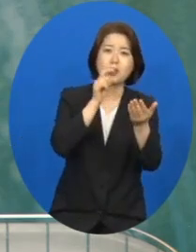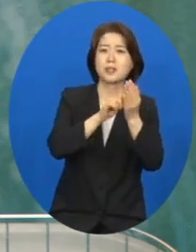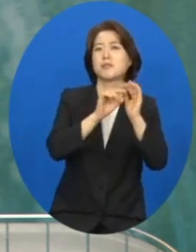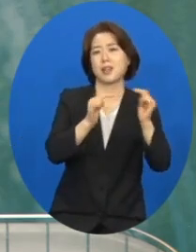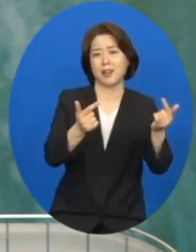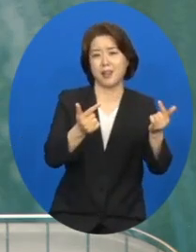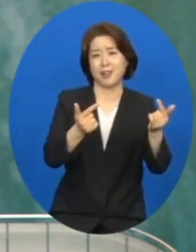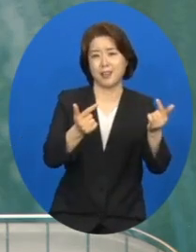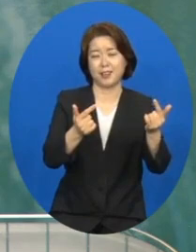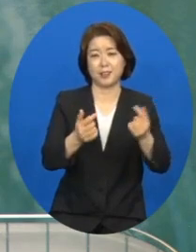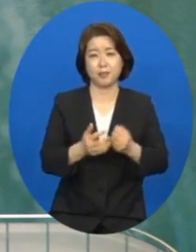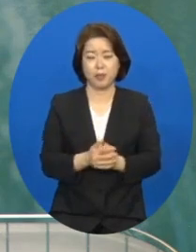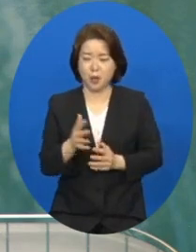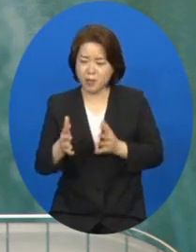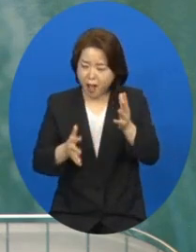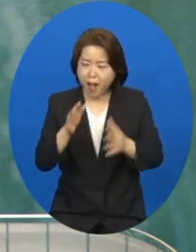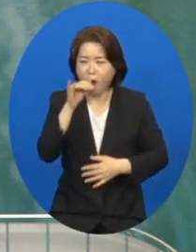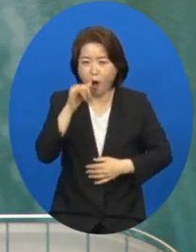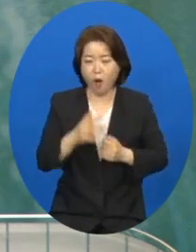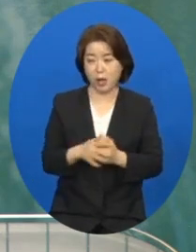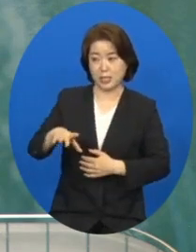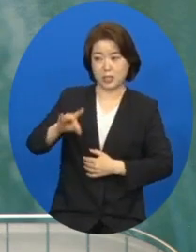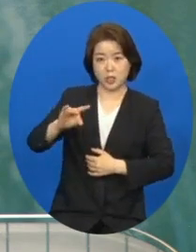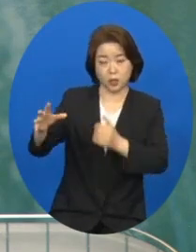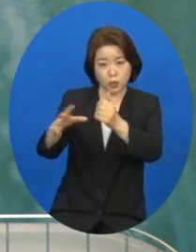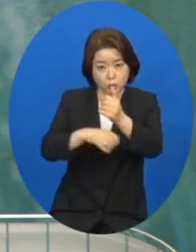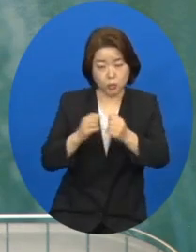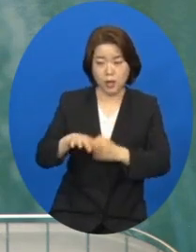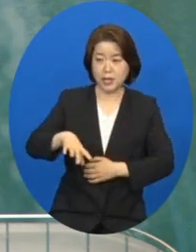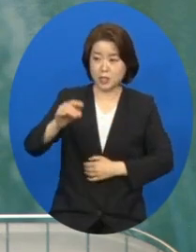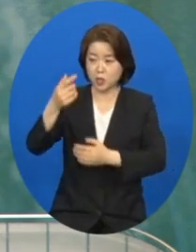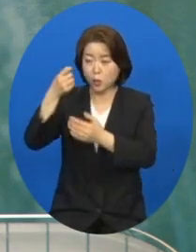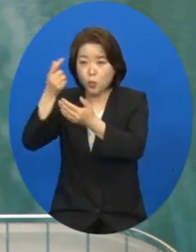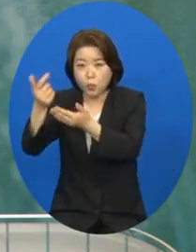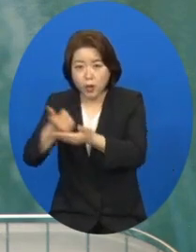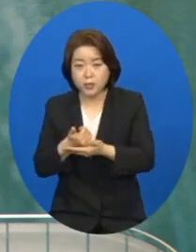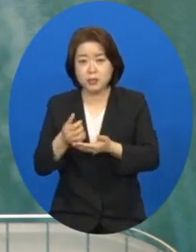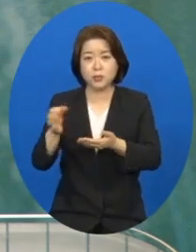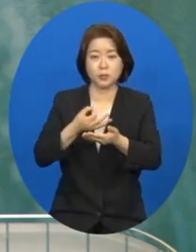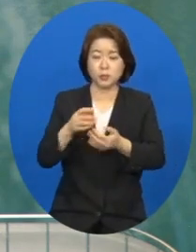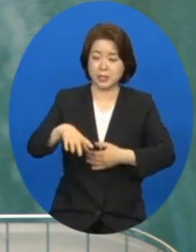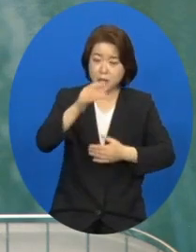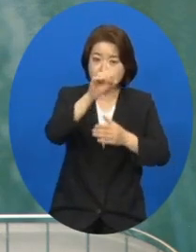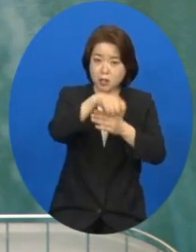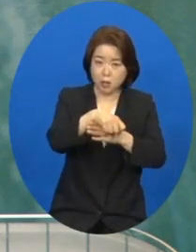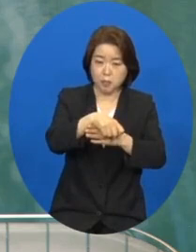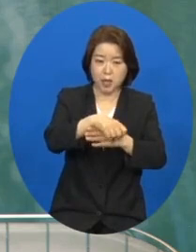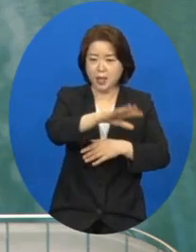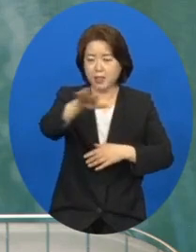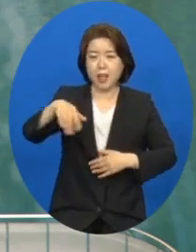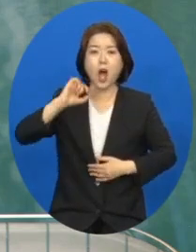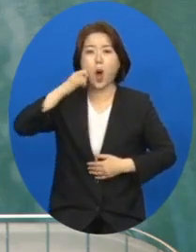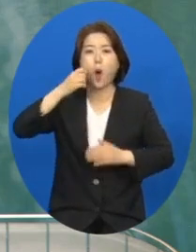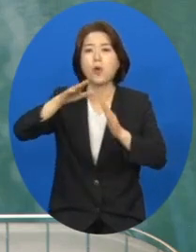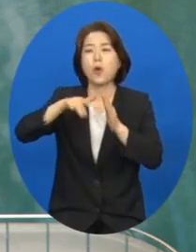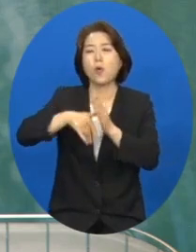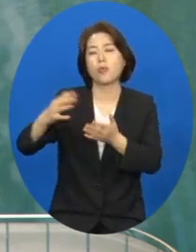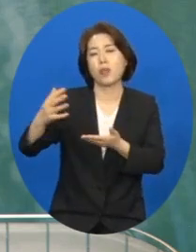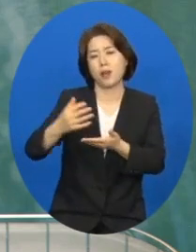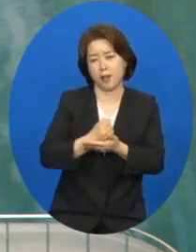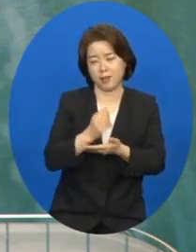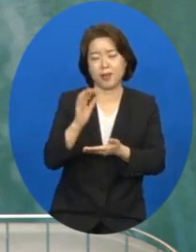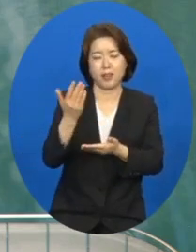겁니다. 첫 수확, 첫 월급, 첫 열매 다 어려운 때에 얻어지는